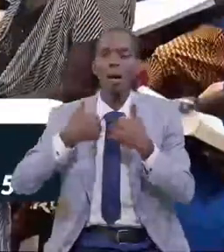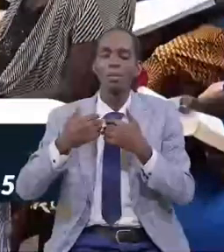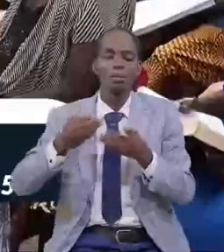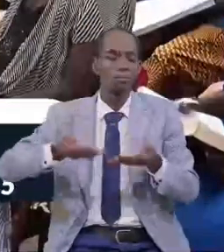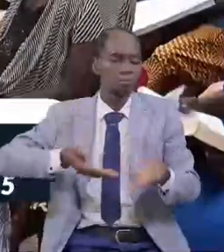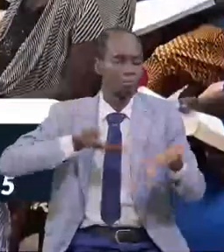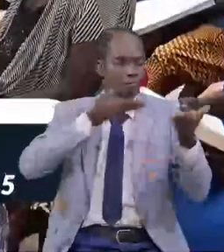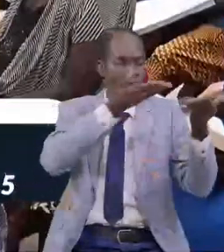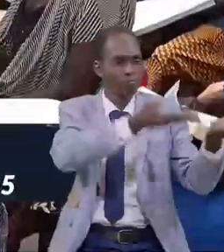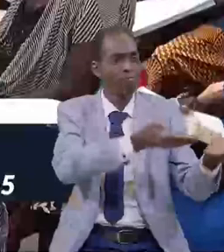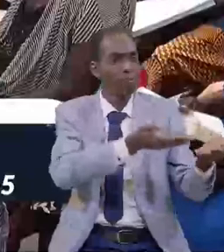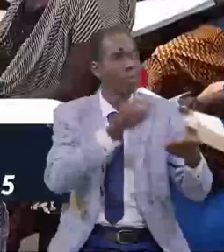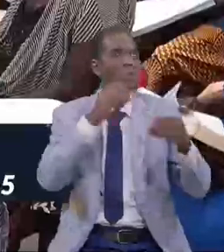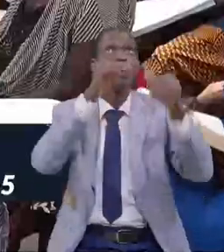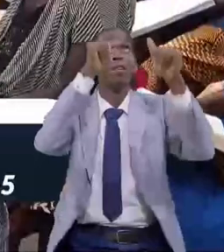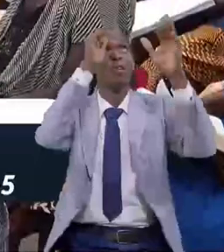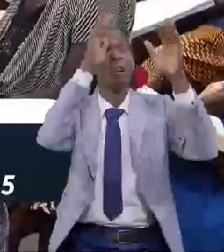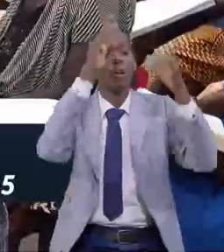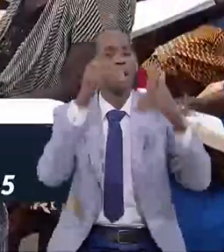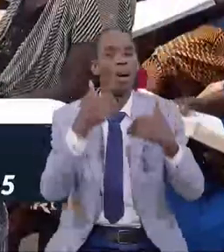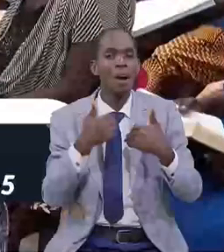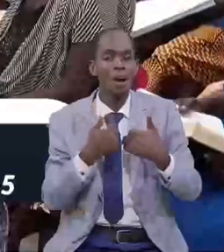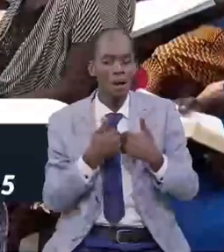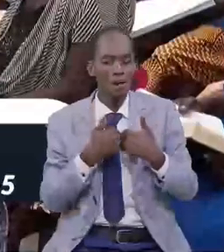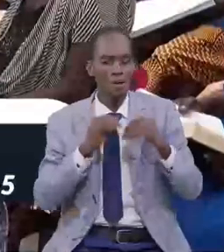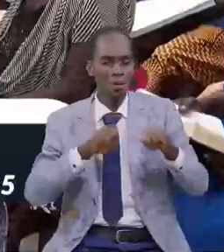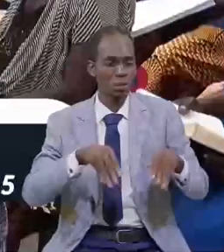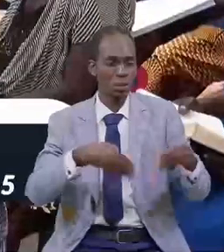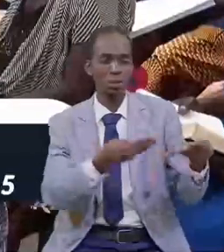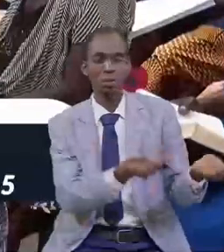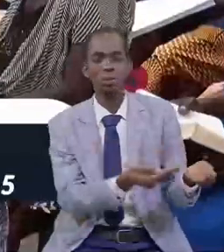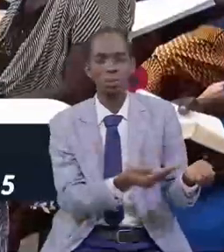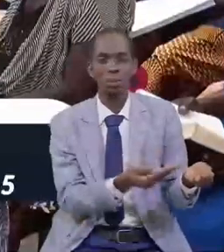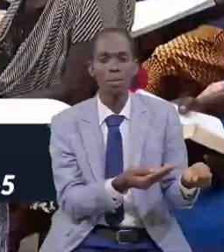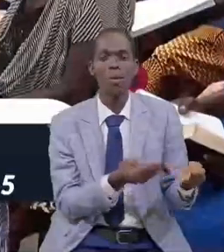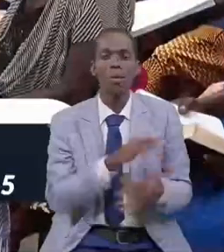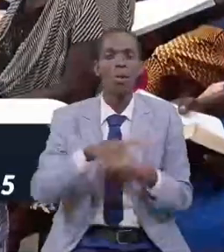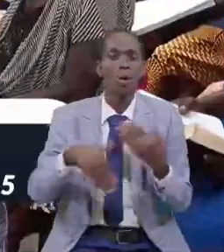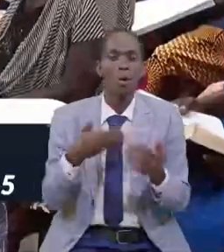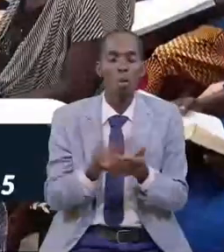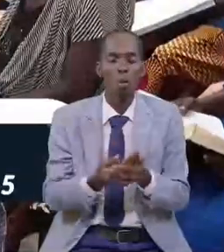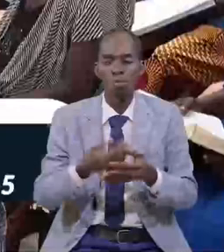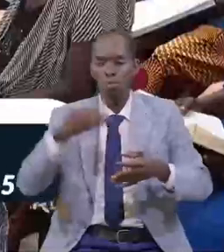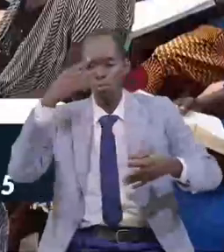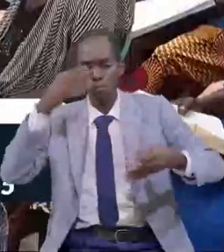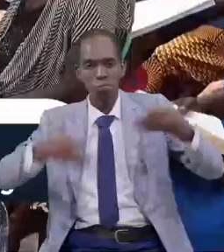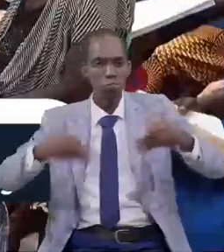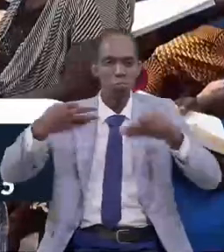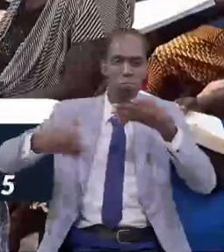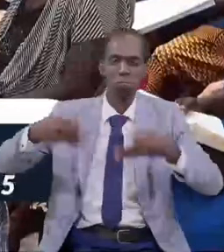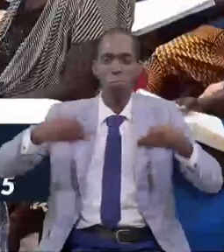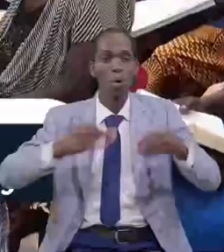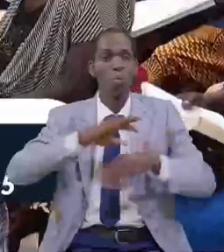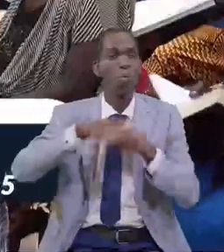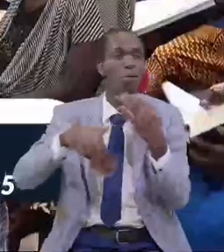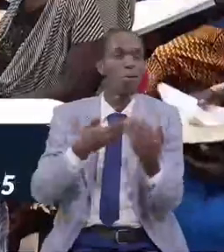délégué le père a remis tout jugement de tous